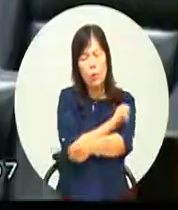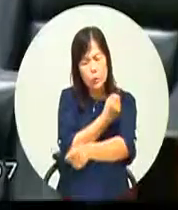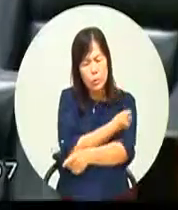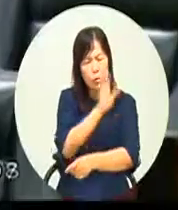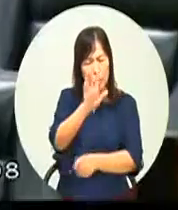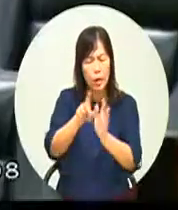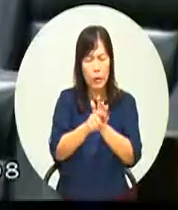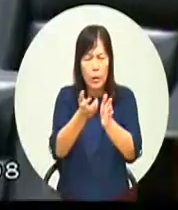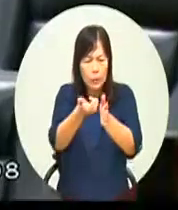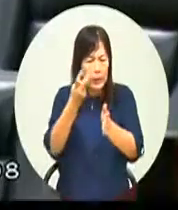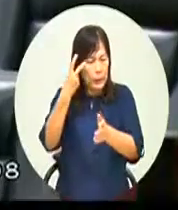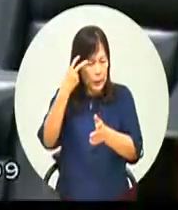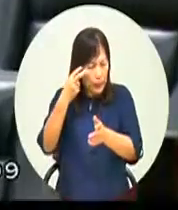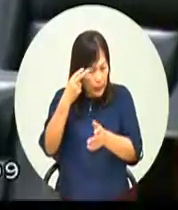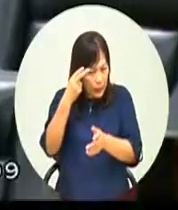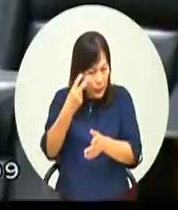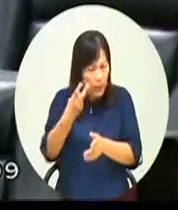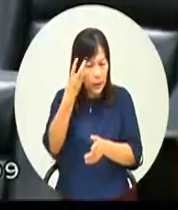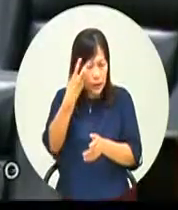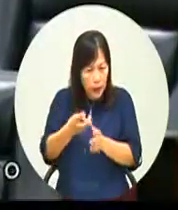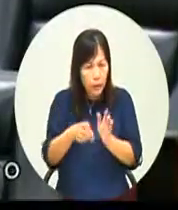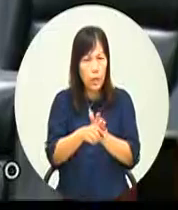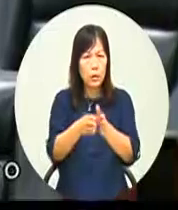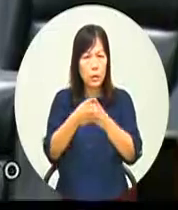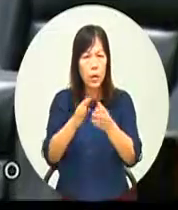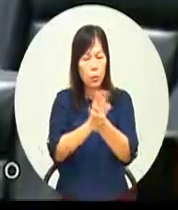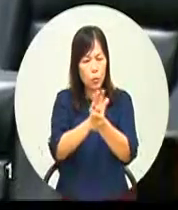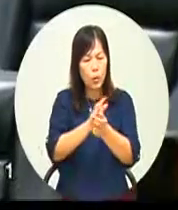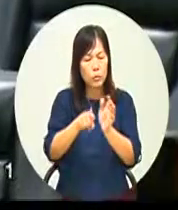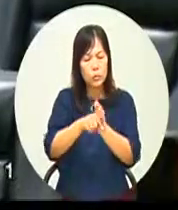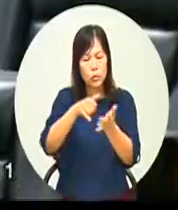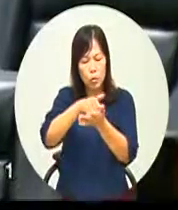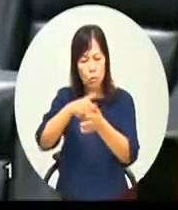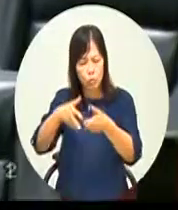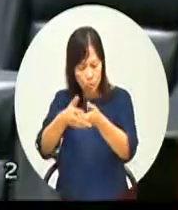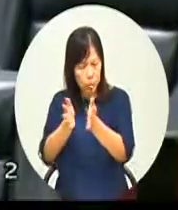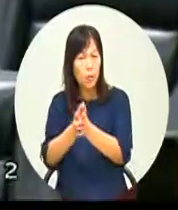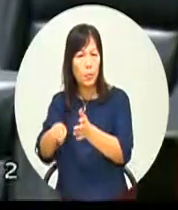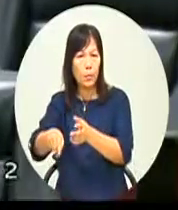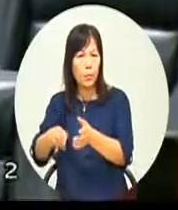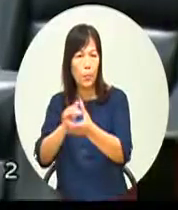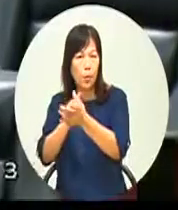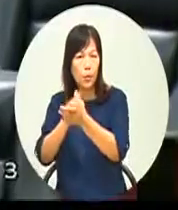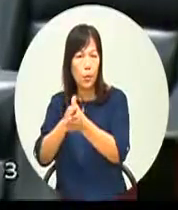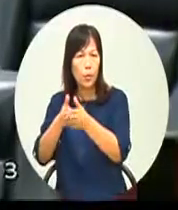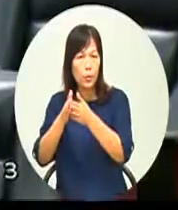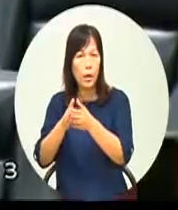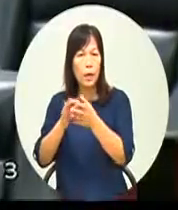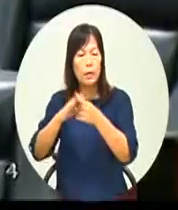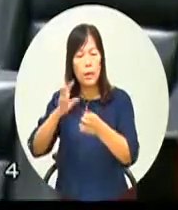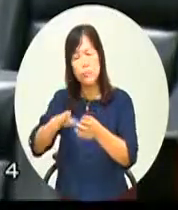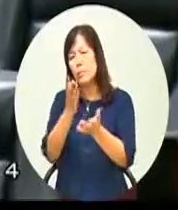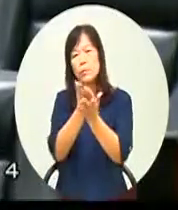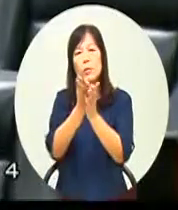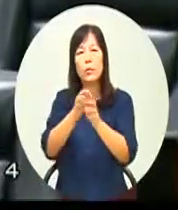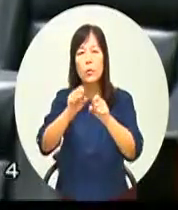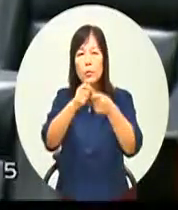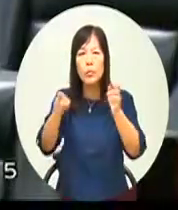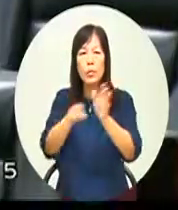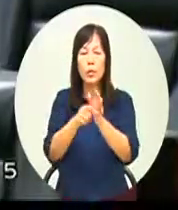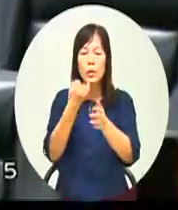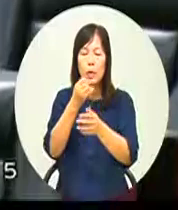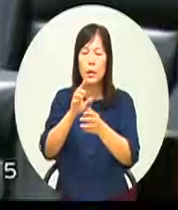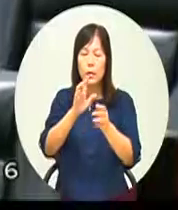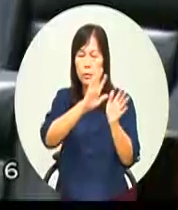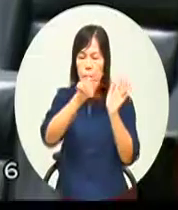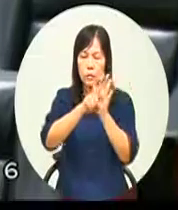早个两天三天，可是会需要这个服务的是相对是弱势的朋友们，所以怎么样去透过更多元的方式让他们有可以